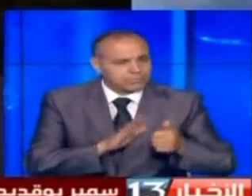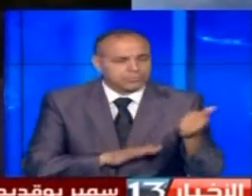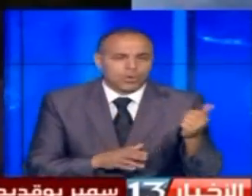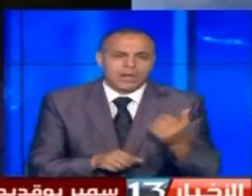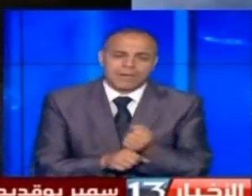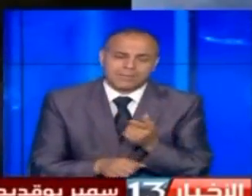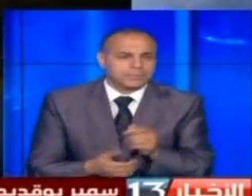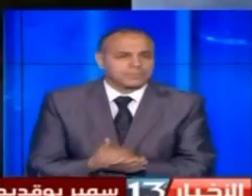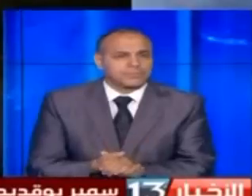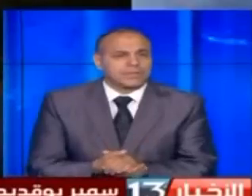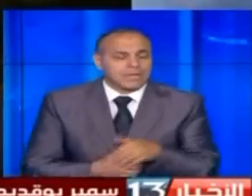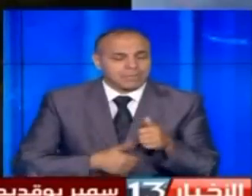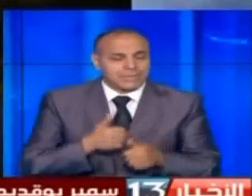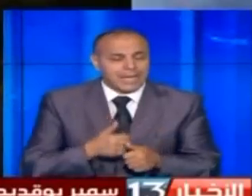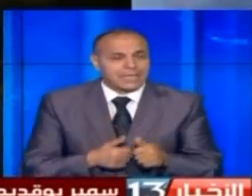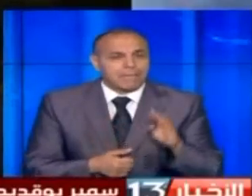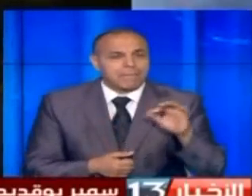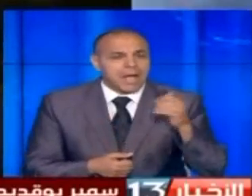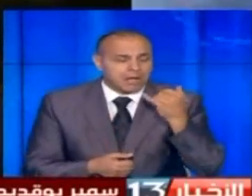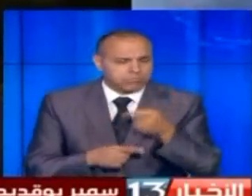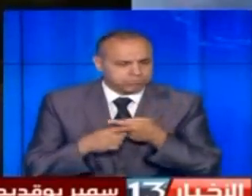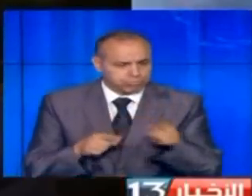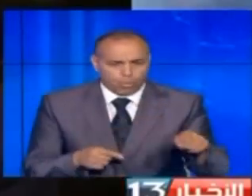والمتفوقين في الامتحانات الوطنية وفي مختلف